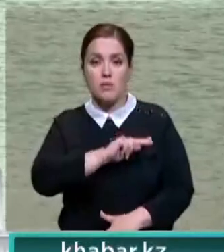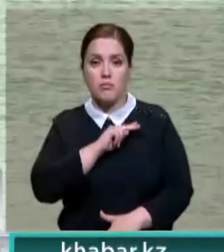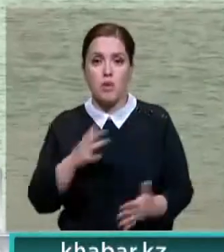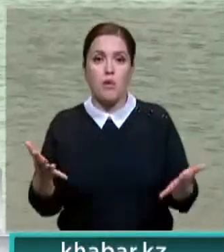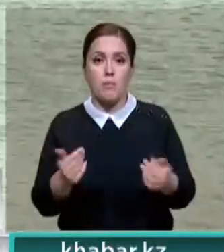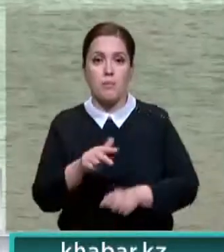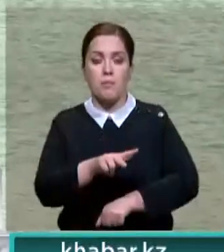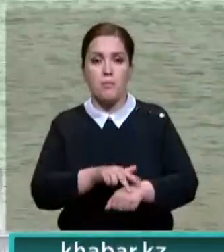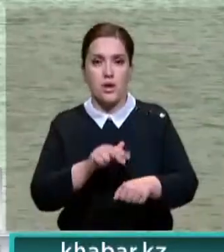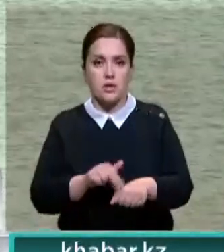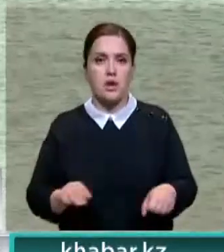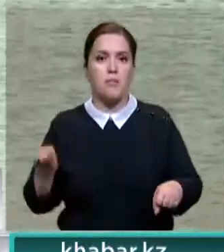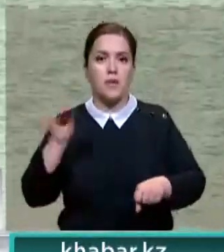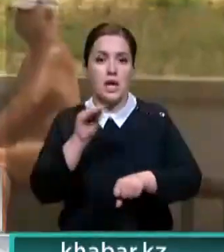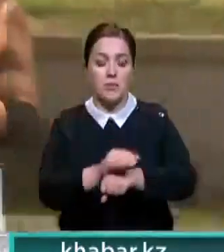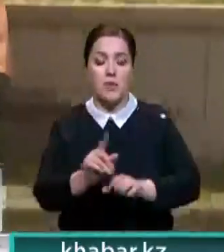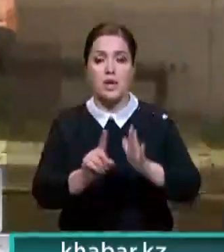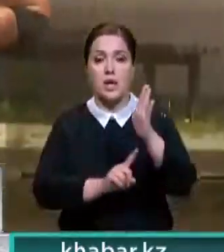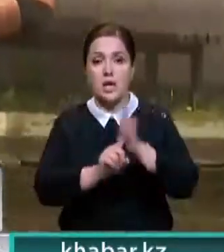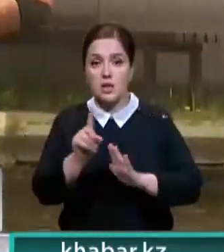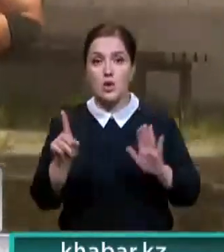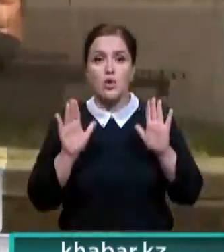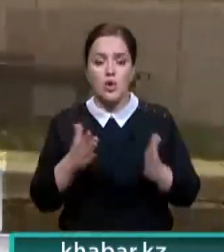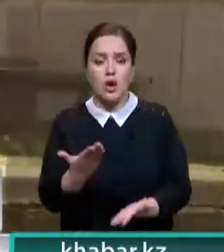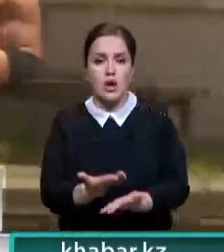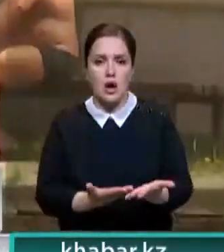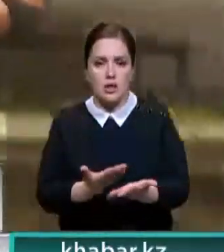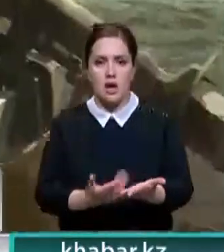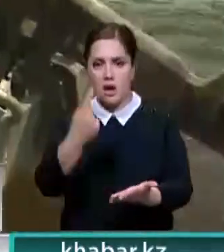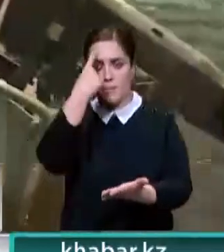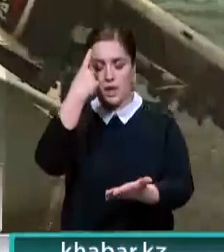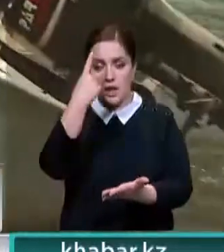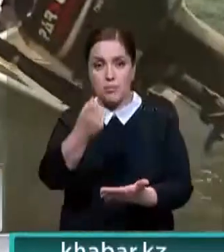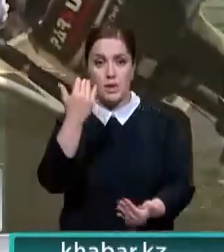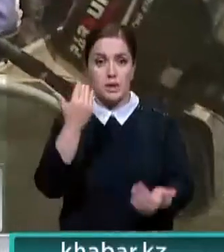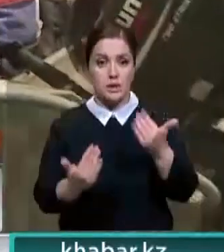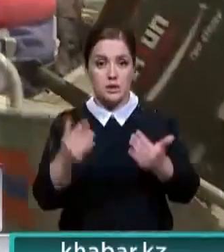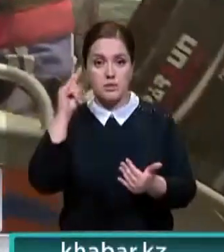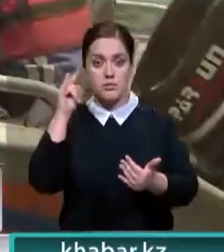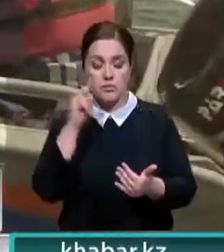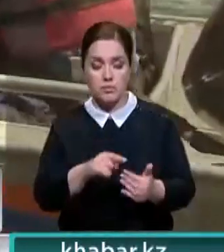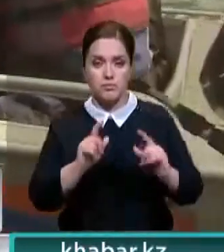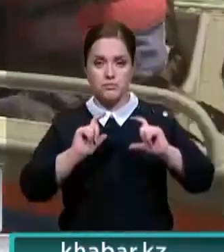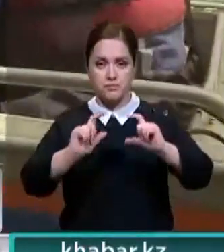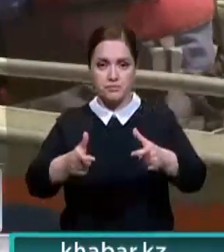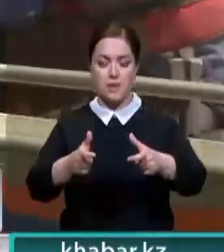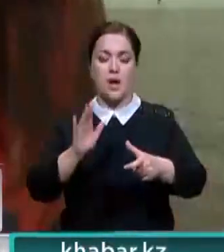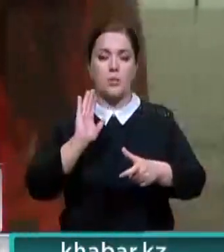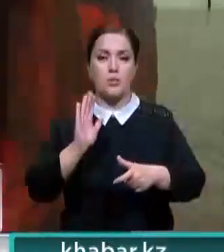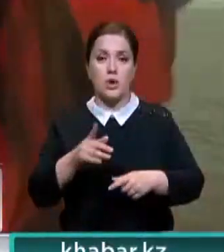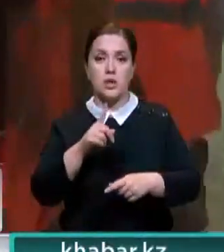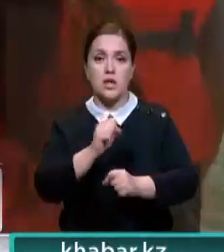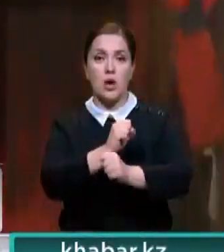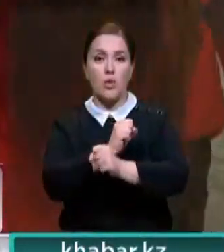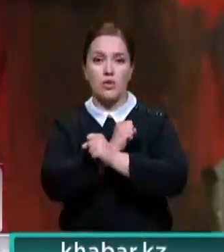и полицейских прибавляется. Для начала они только разъясняют и предупреждают. Если не сработало, выписывают санкции. За отдых